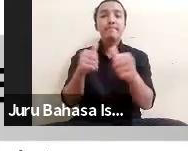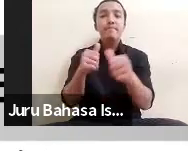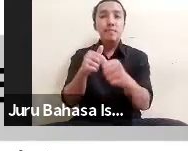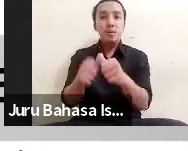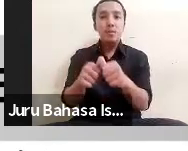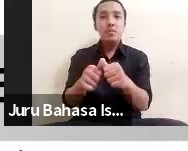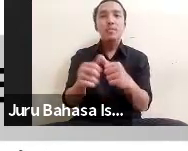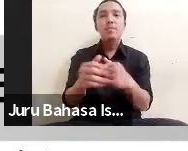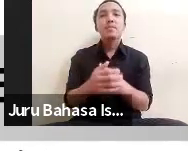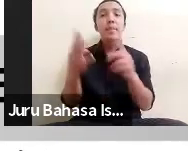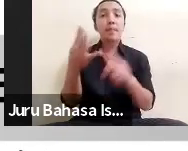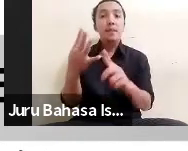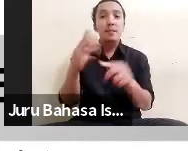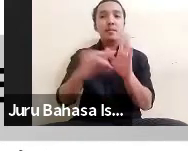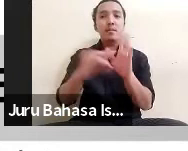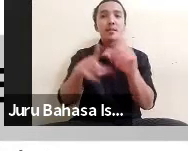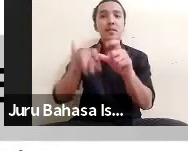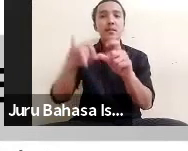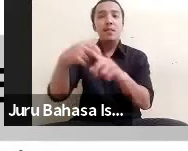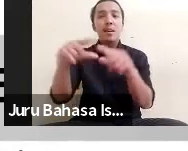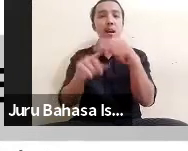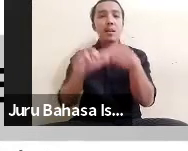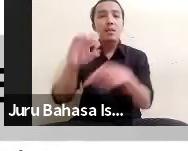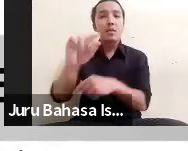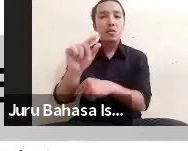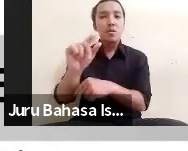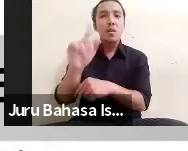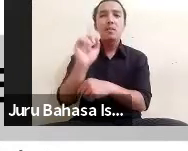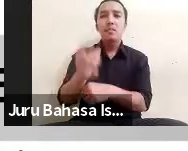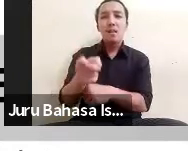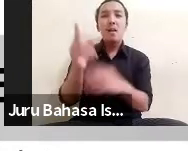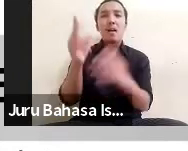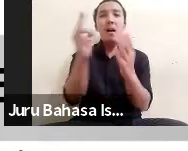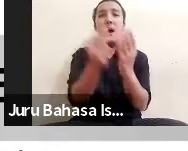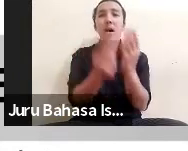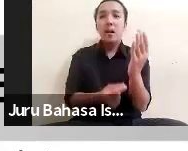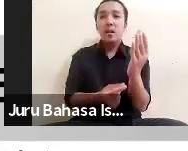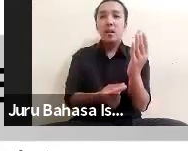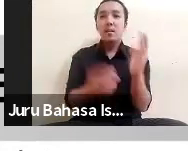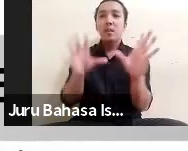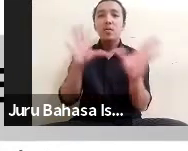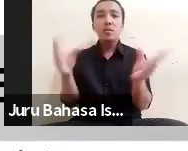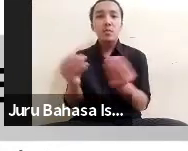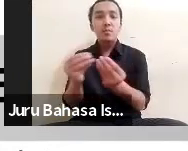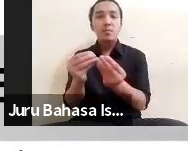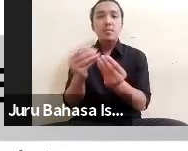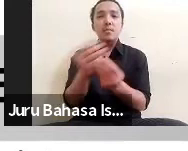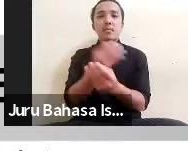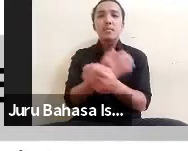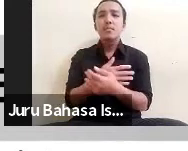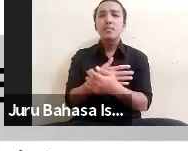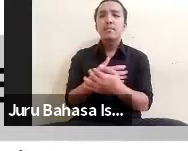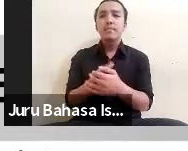adanya anggaran yang inklusif difabilitas. Jadi anggaran ini menjadi sesuatu